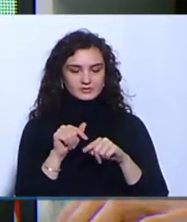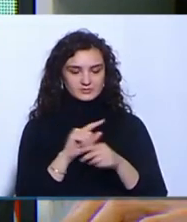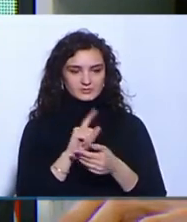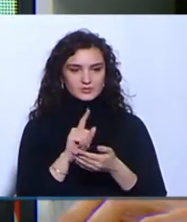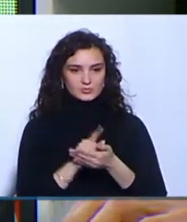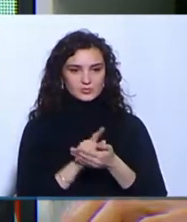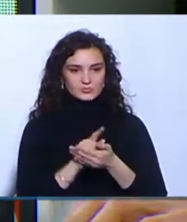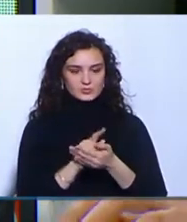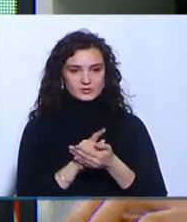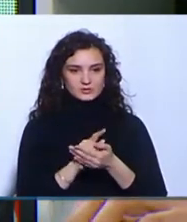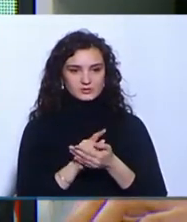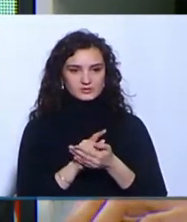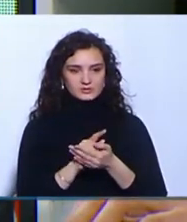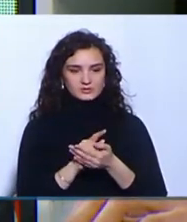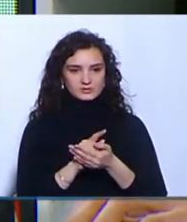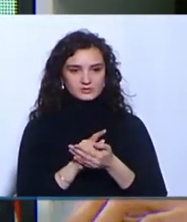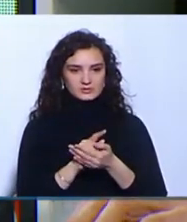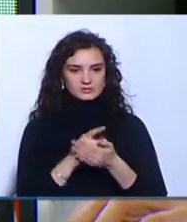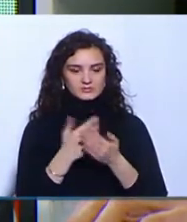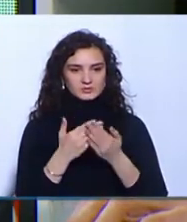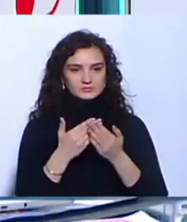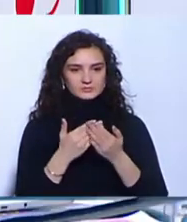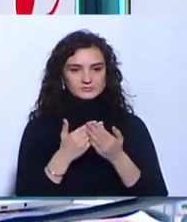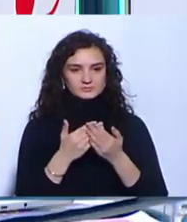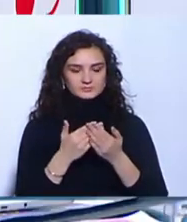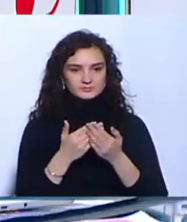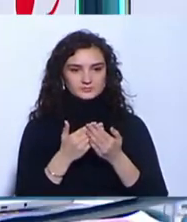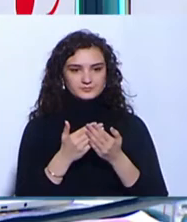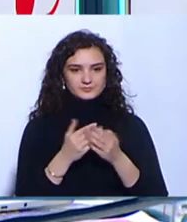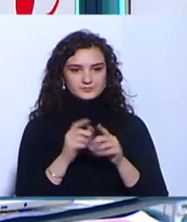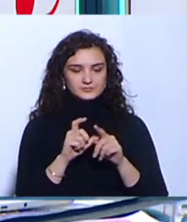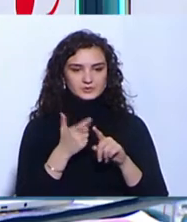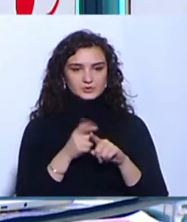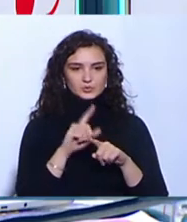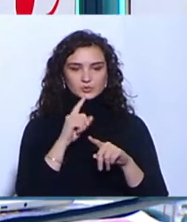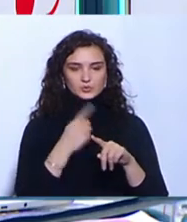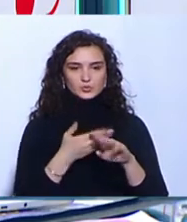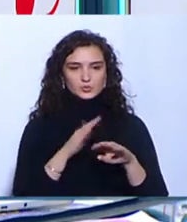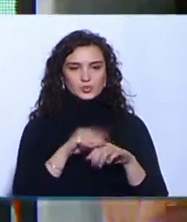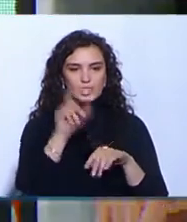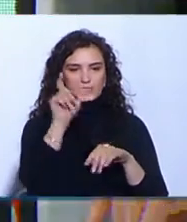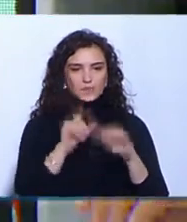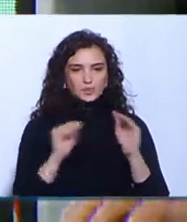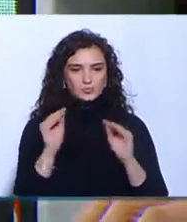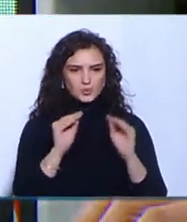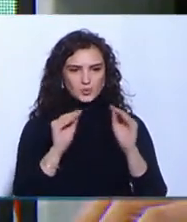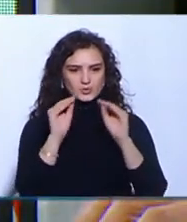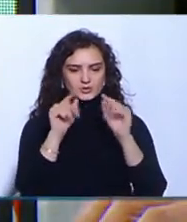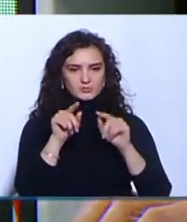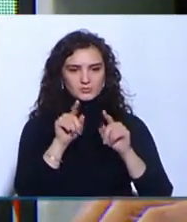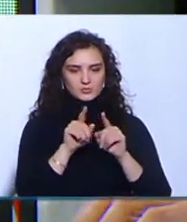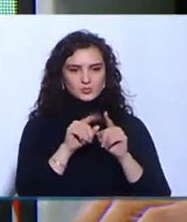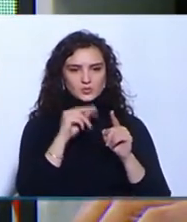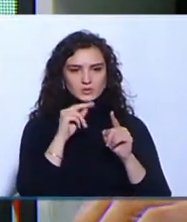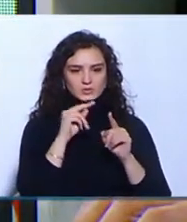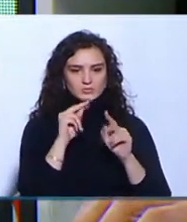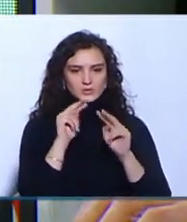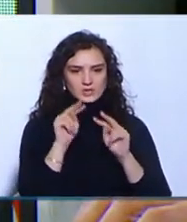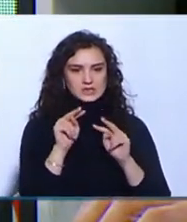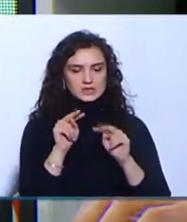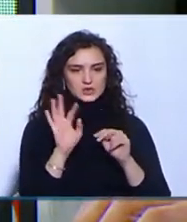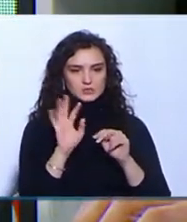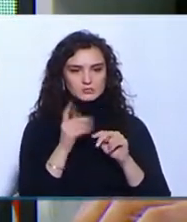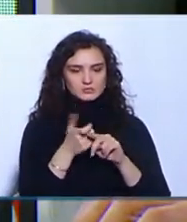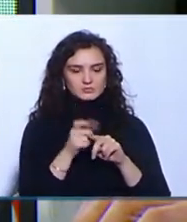შესაძლებელი. აბსოლუტურად ყველა შემთხვევაში. მაგალითად, ლიმფური სისტემა, საკმაოდ რთული სისტემა ანატომიურად. რადგანაც ამას ყოველ დღე მაინც დიდი არ ექცეოდა,